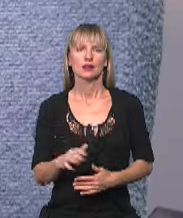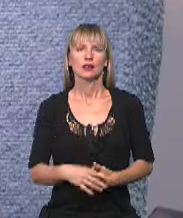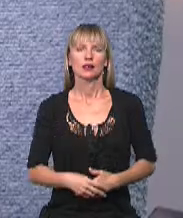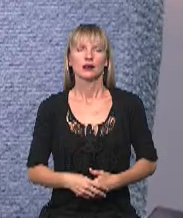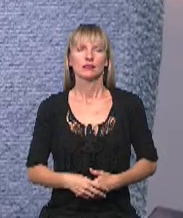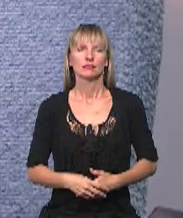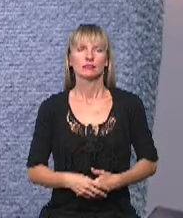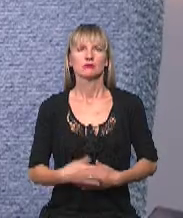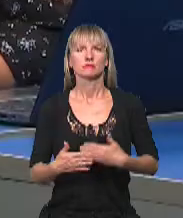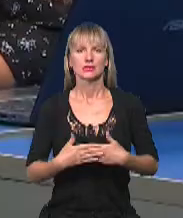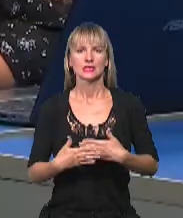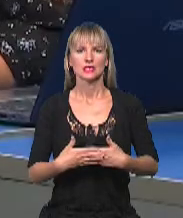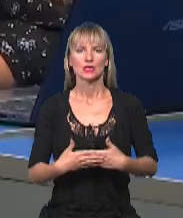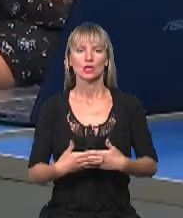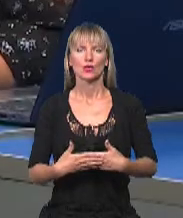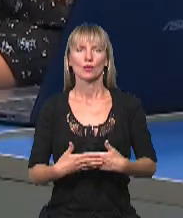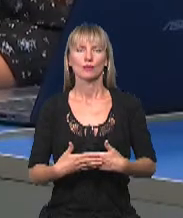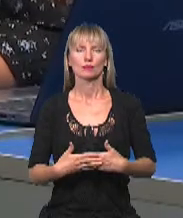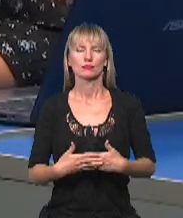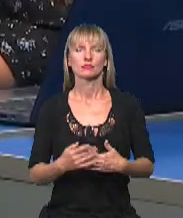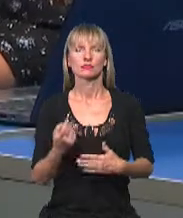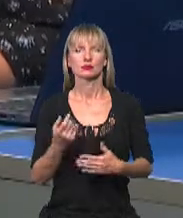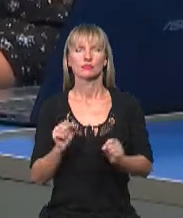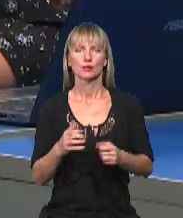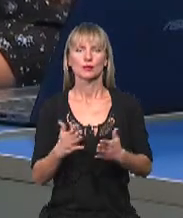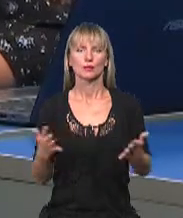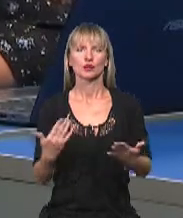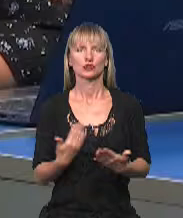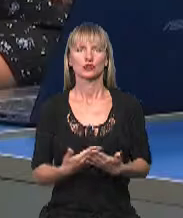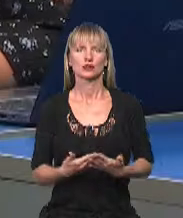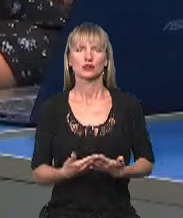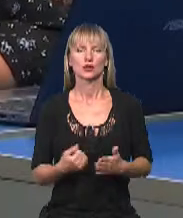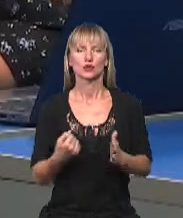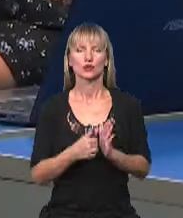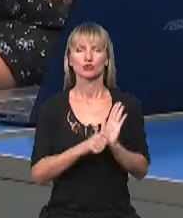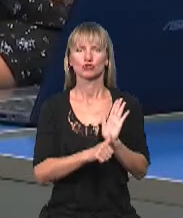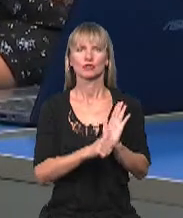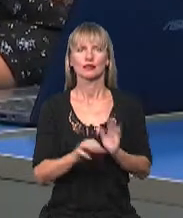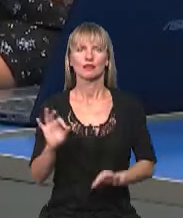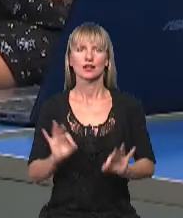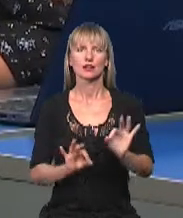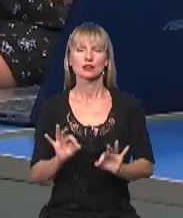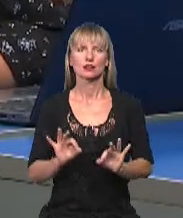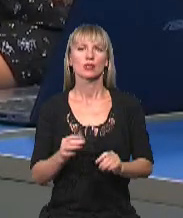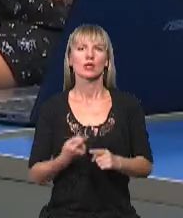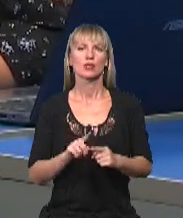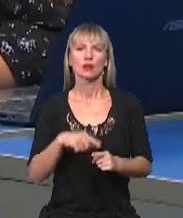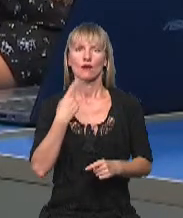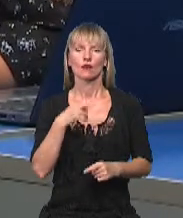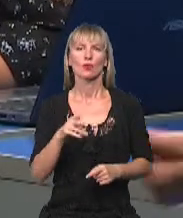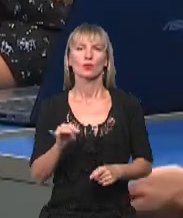Так, ну, близько там, навіть більше. Навіть більше, до 60%. Отже, це говорить про те,